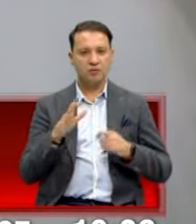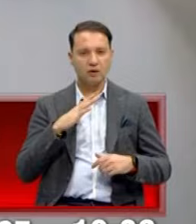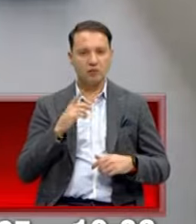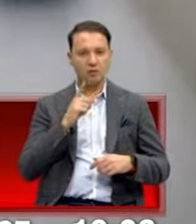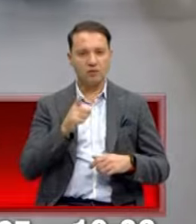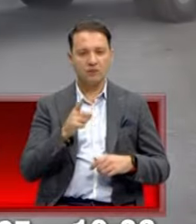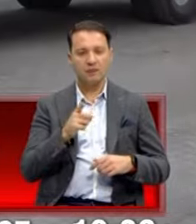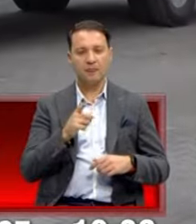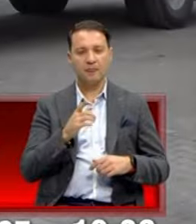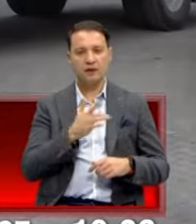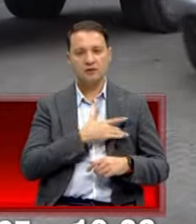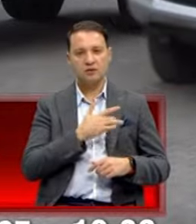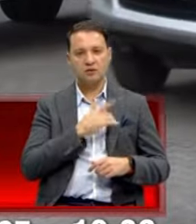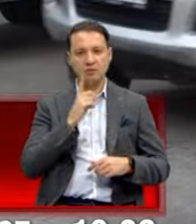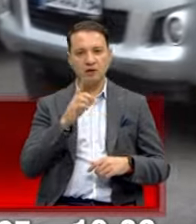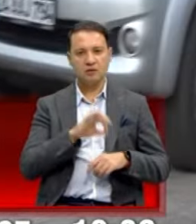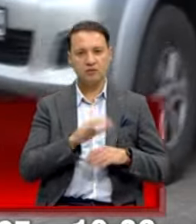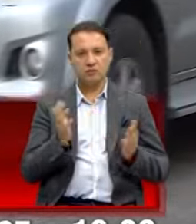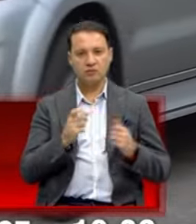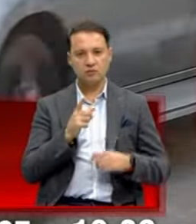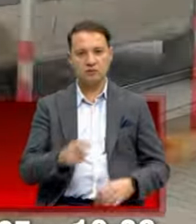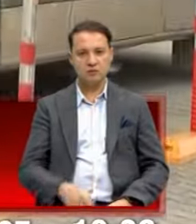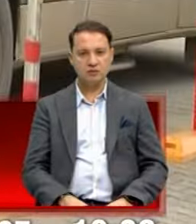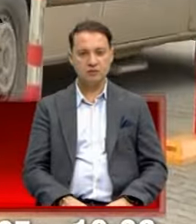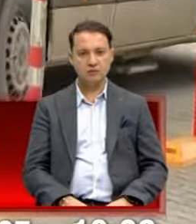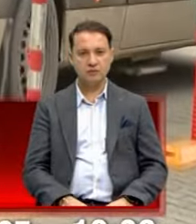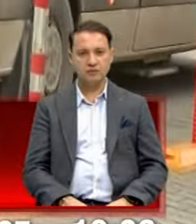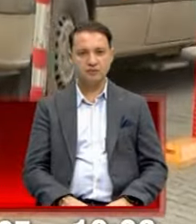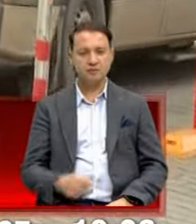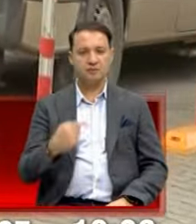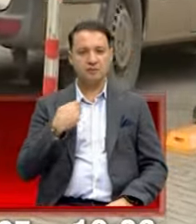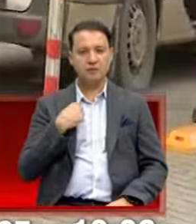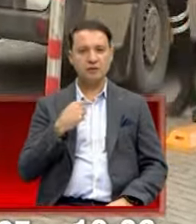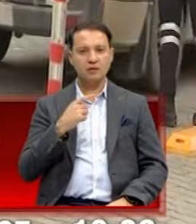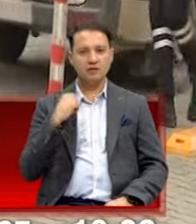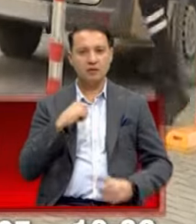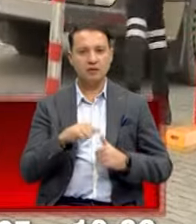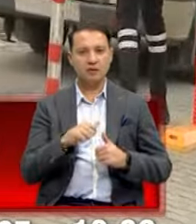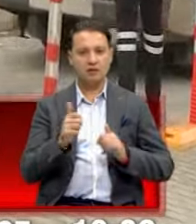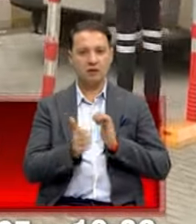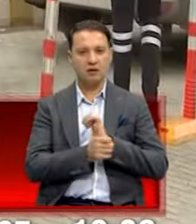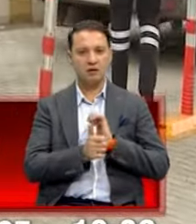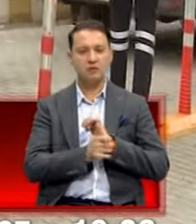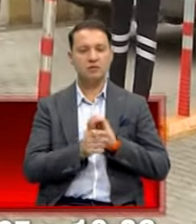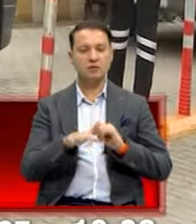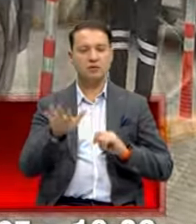da canlarımızın bir an önce kurtulmasıdır. Ben tekrar